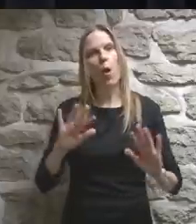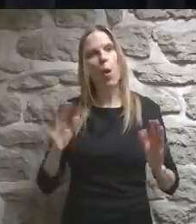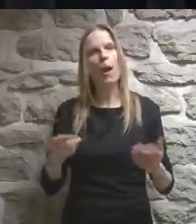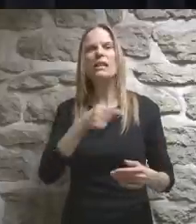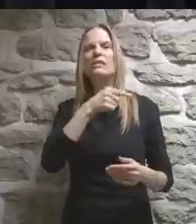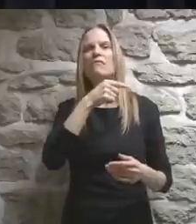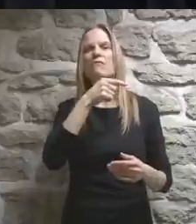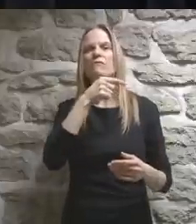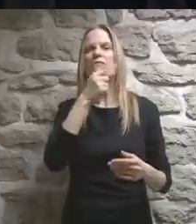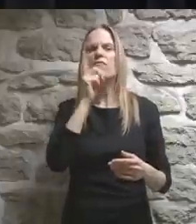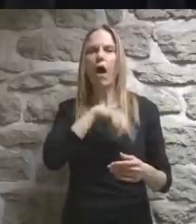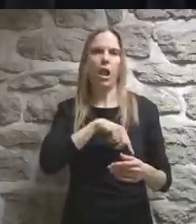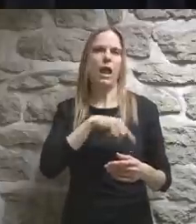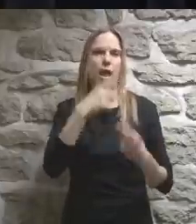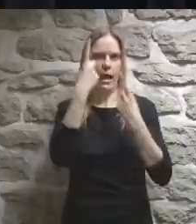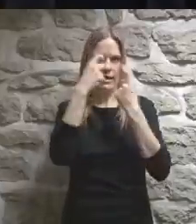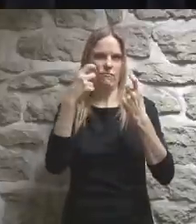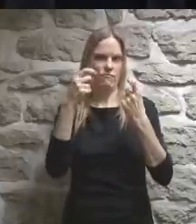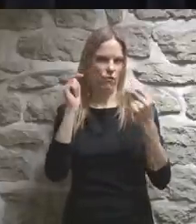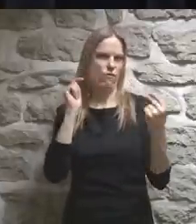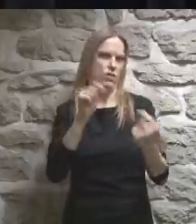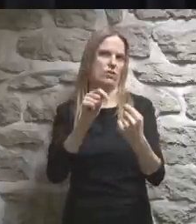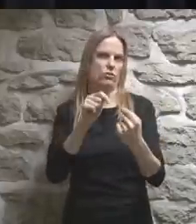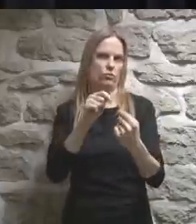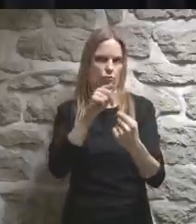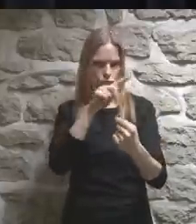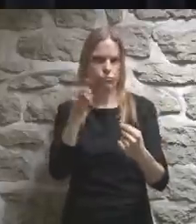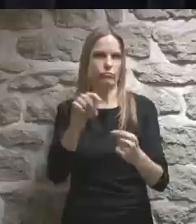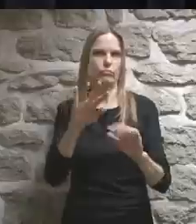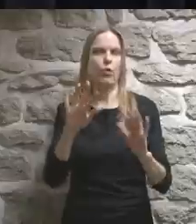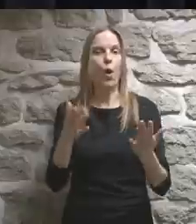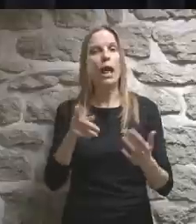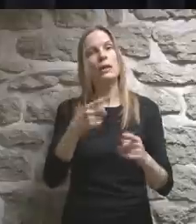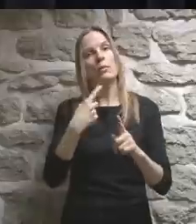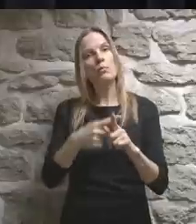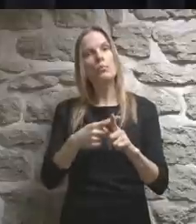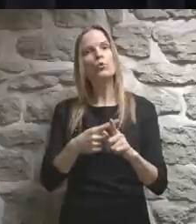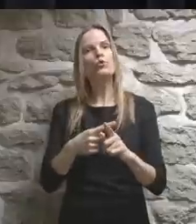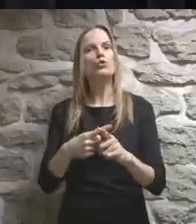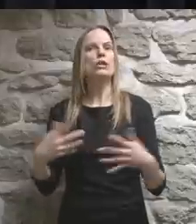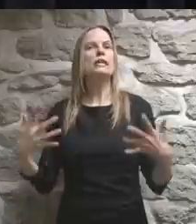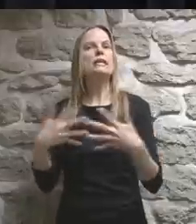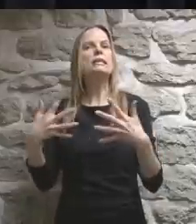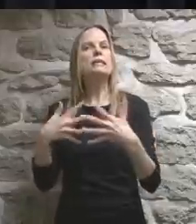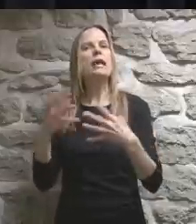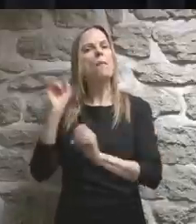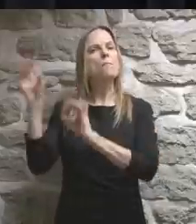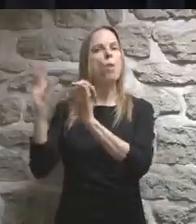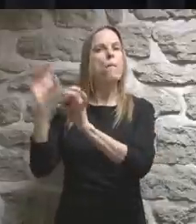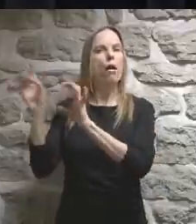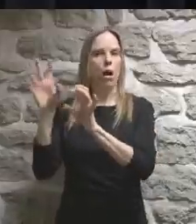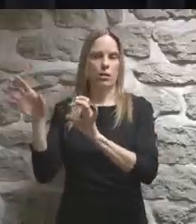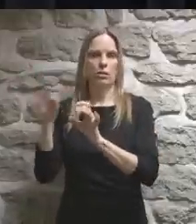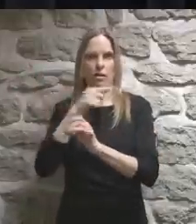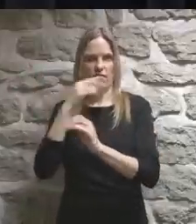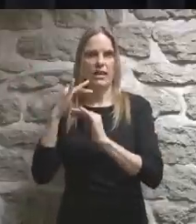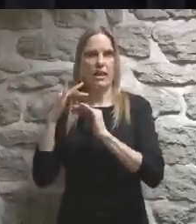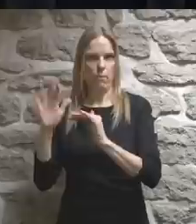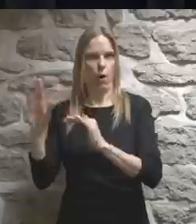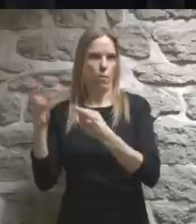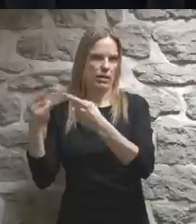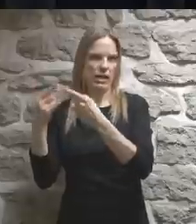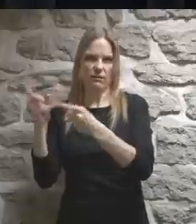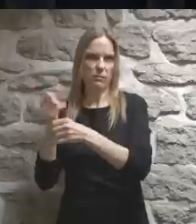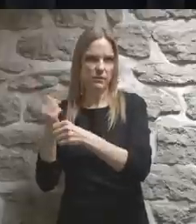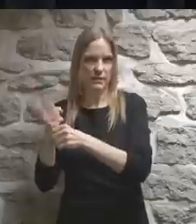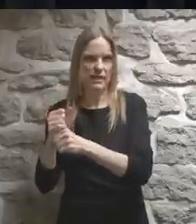vale infoga ja sõjapropagandaga, mida tegelikult Venemaa kanalid teevad ja siis nende